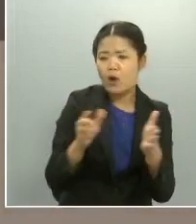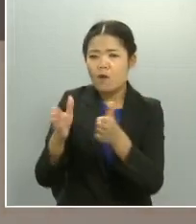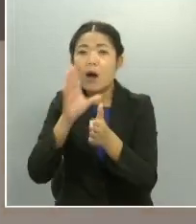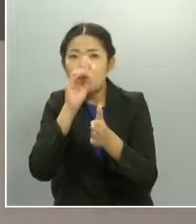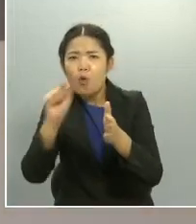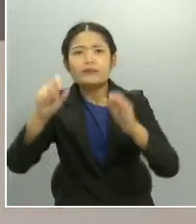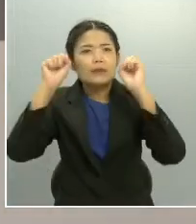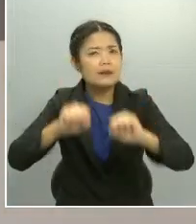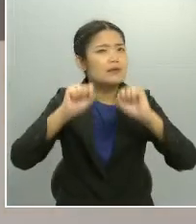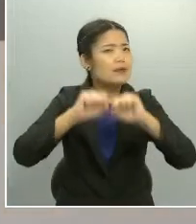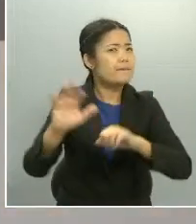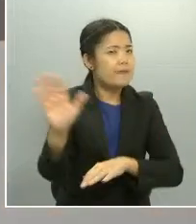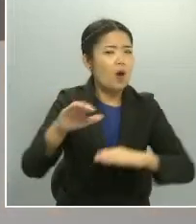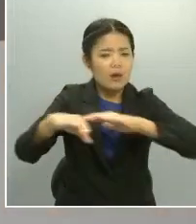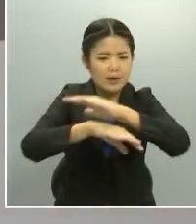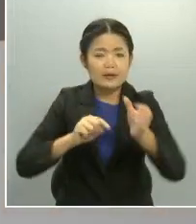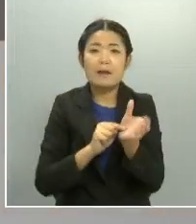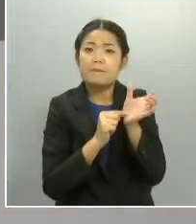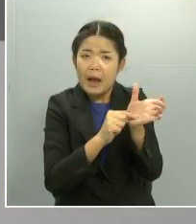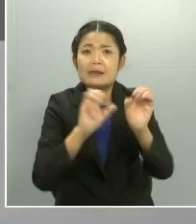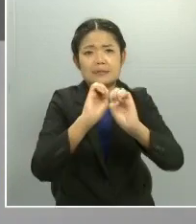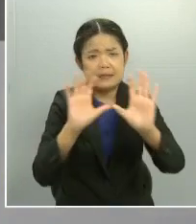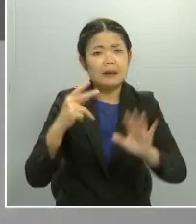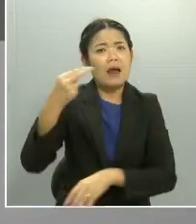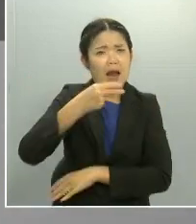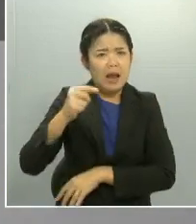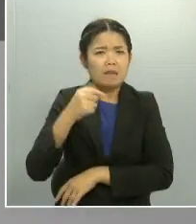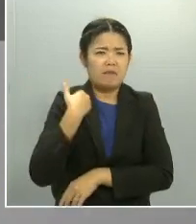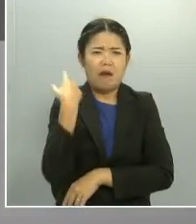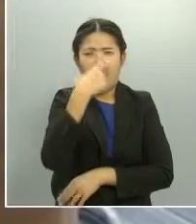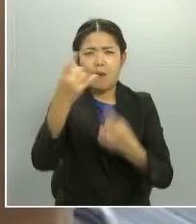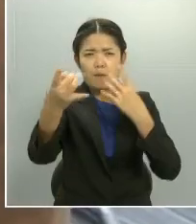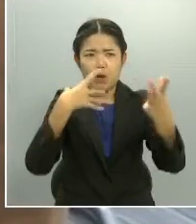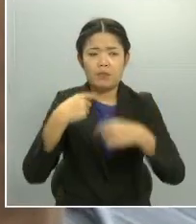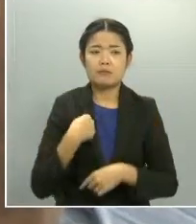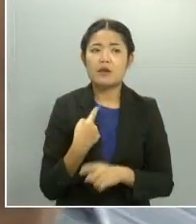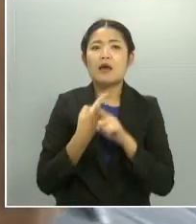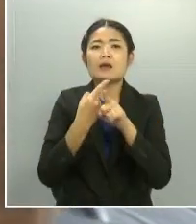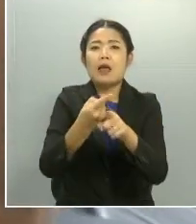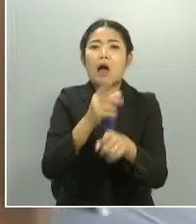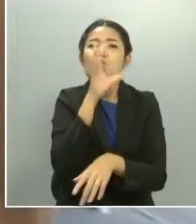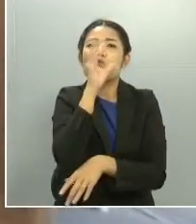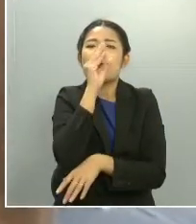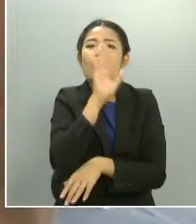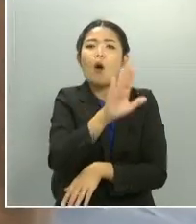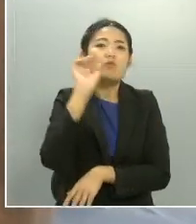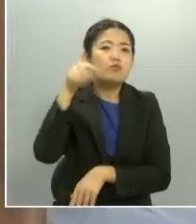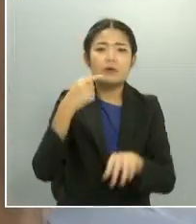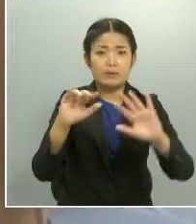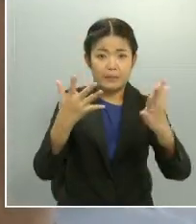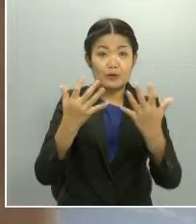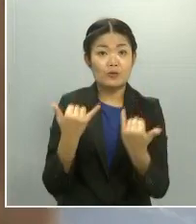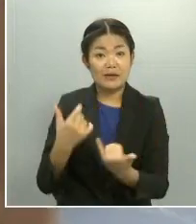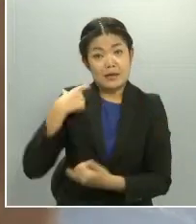อื่นตอนนี้มีหลักฐานยืนยันชัดเจนว่าหลานถูกกระทำไม่ได้เป็นไปตามที่อีกฝ่ายกล่าวอ้างอยู่ระหว่างปรึกษา